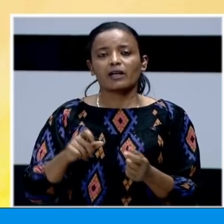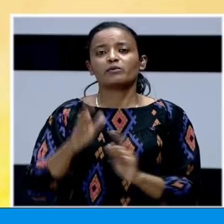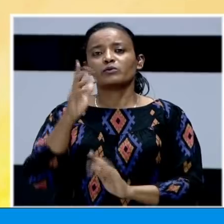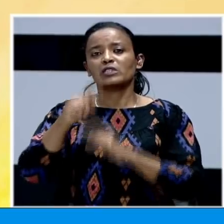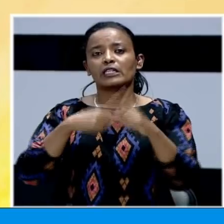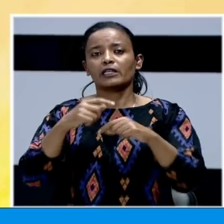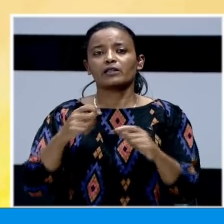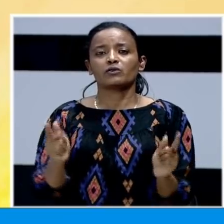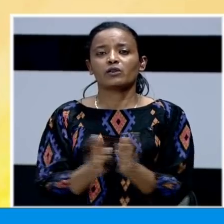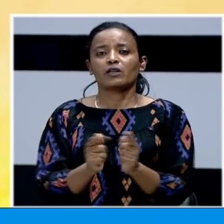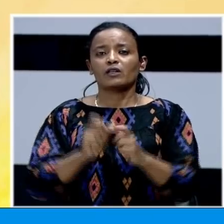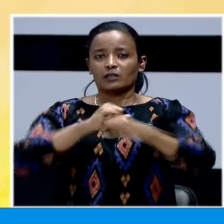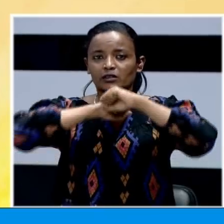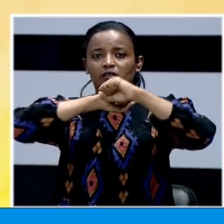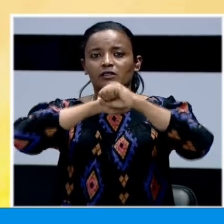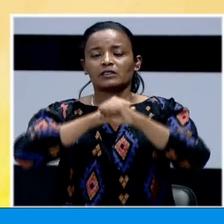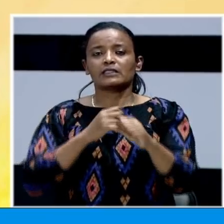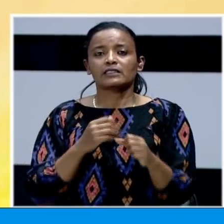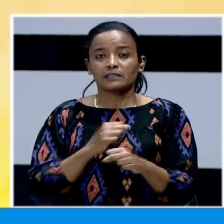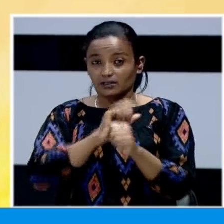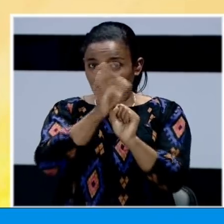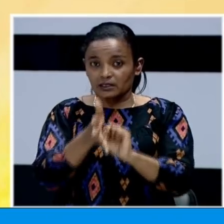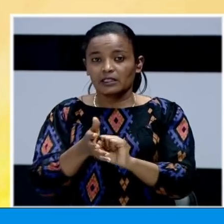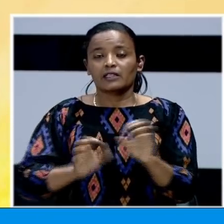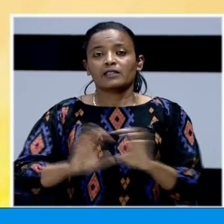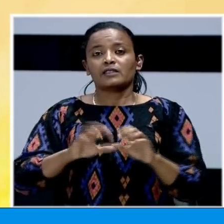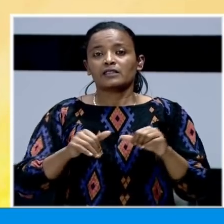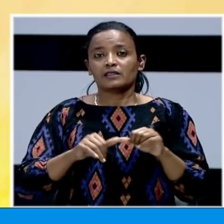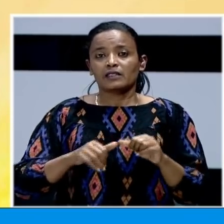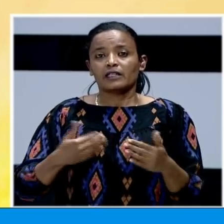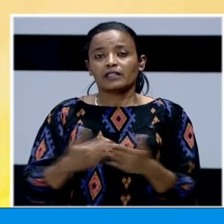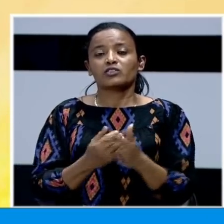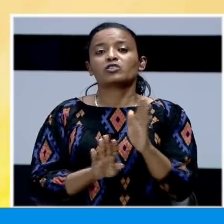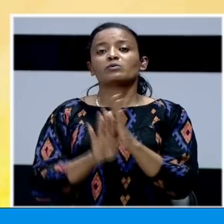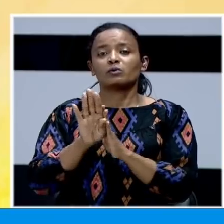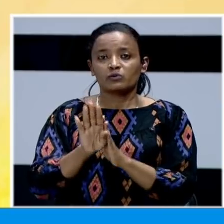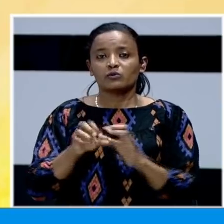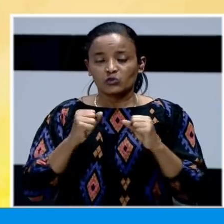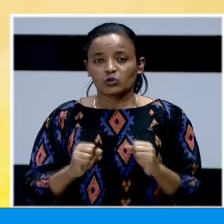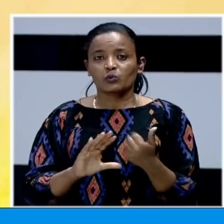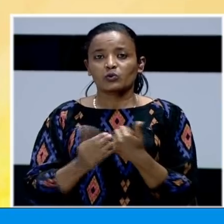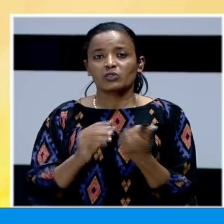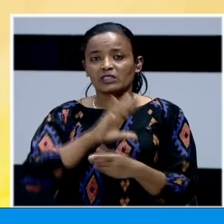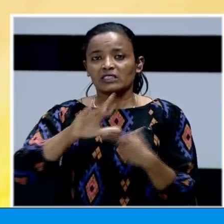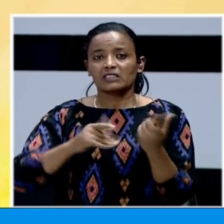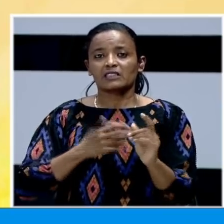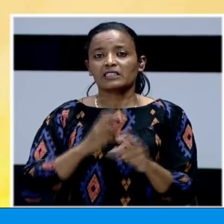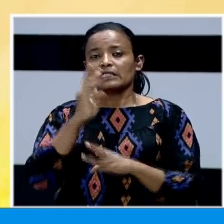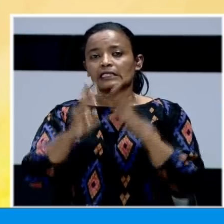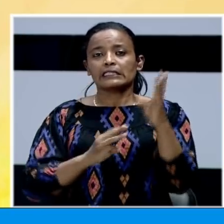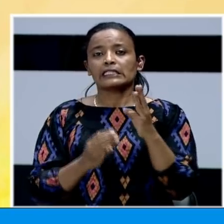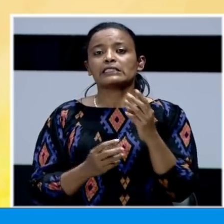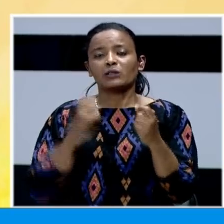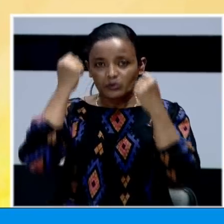ዘካይዶ ኣኼቡ መኸተብ ቫይረስ ኮሮና ከምቲ ክሳብ ሕዚ እውን እናተገብረ ዝጸንሐ ሓደሽቲ ምዕባለታት ጭቡጥ ኩነታት ክልልና ሳይንሳዊ